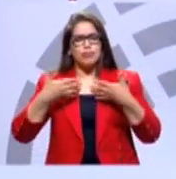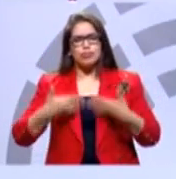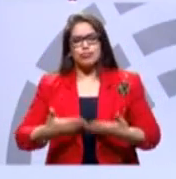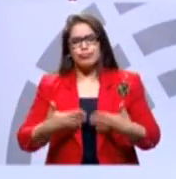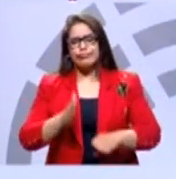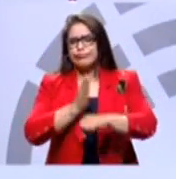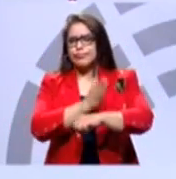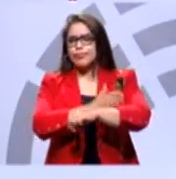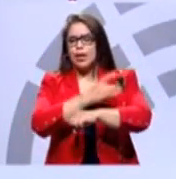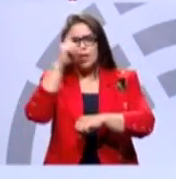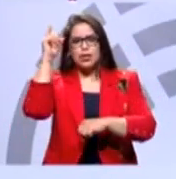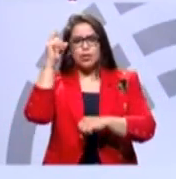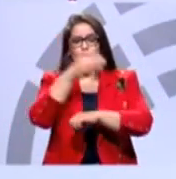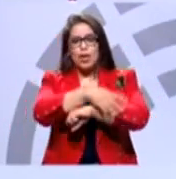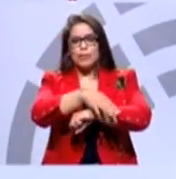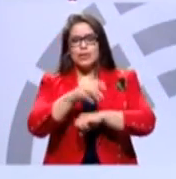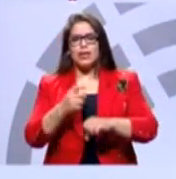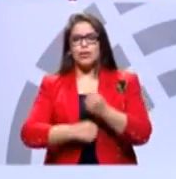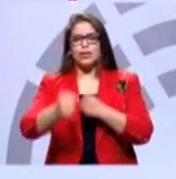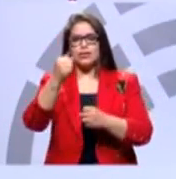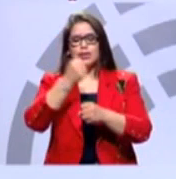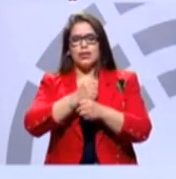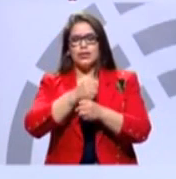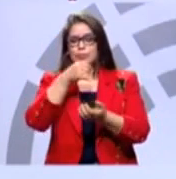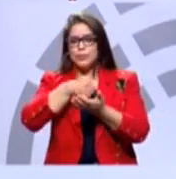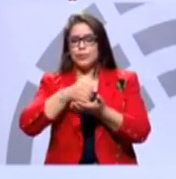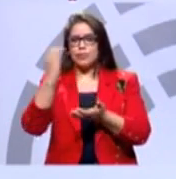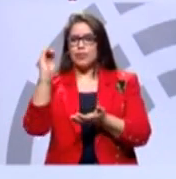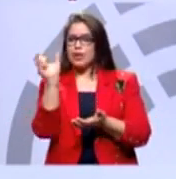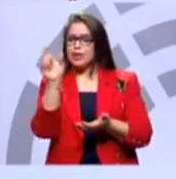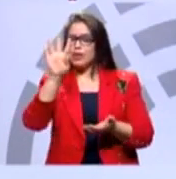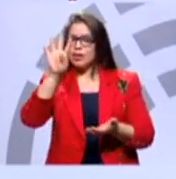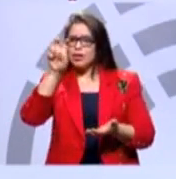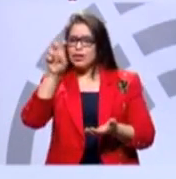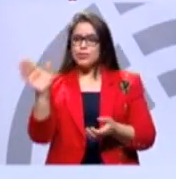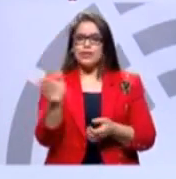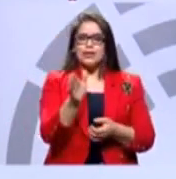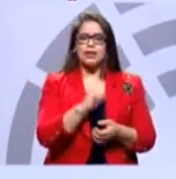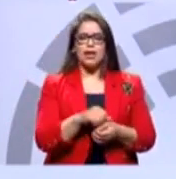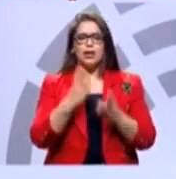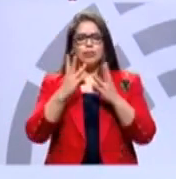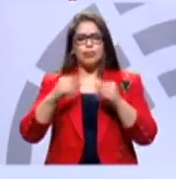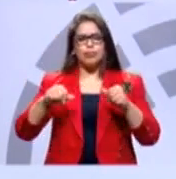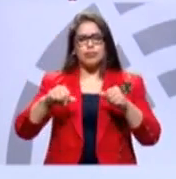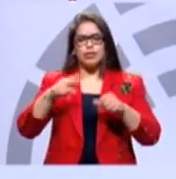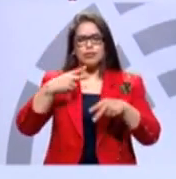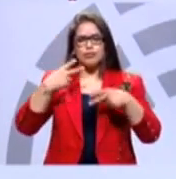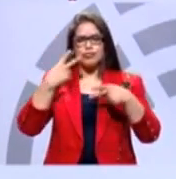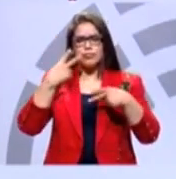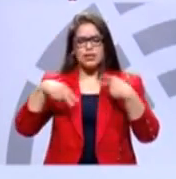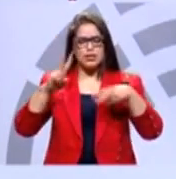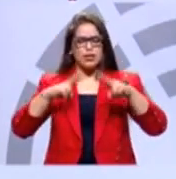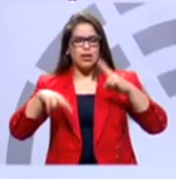البطاله حينشا معتمديه تاسست سنه 1968 الا انها بقيت مهمله رغم موقعها